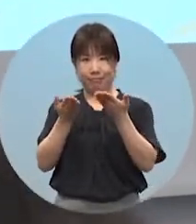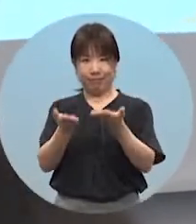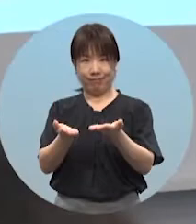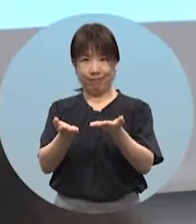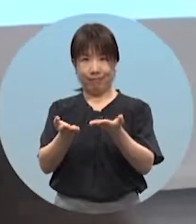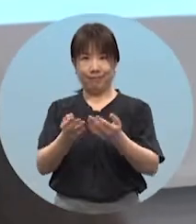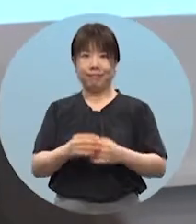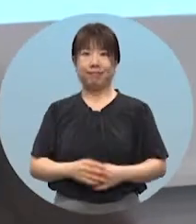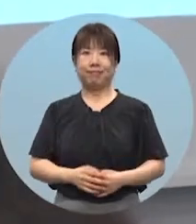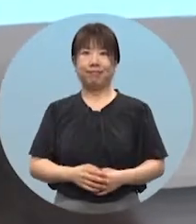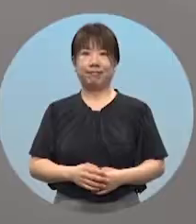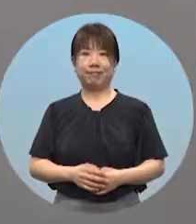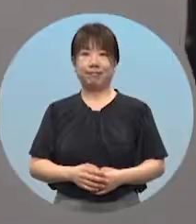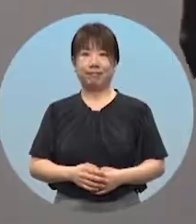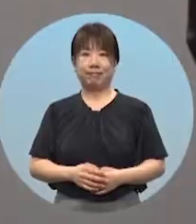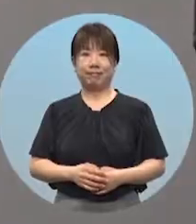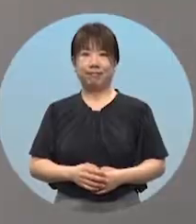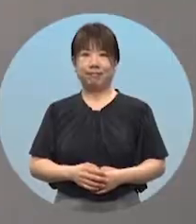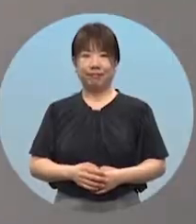はい、